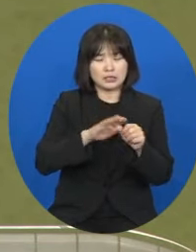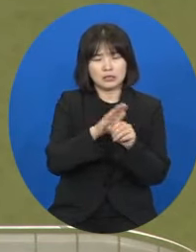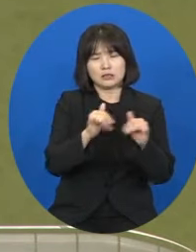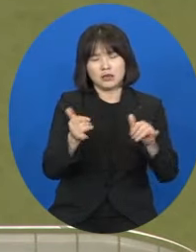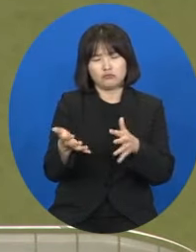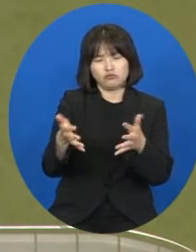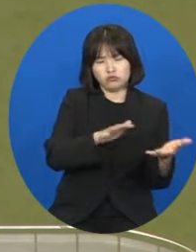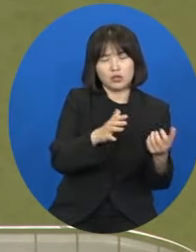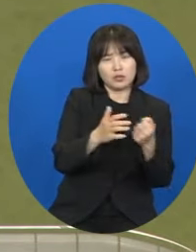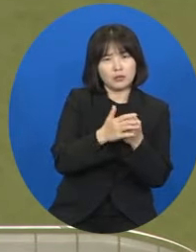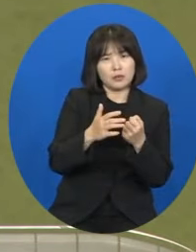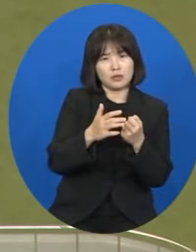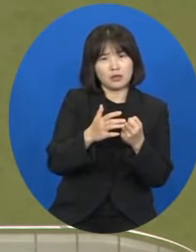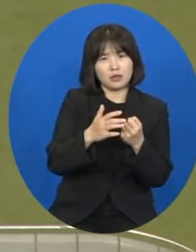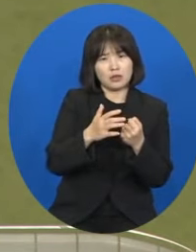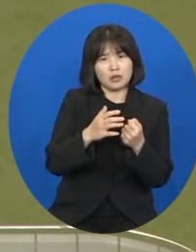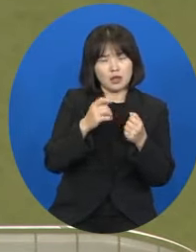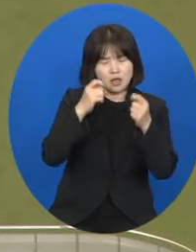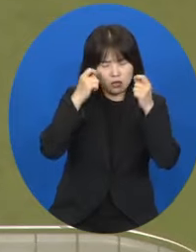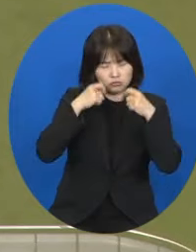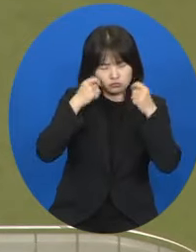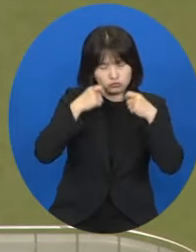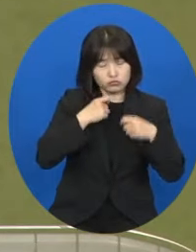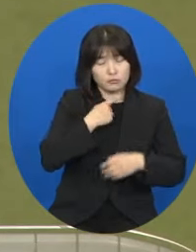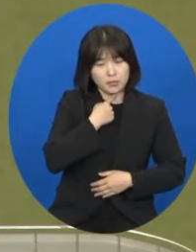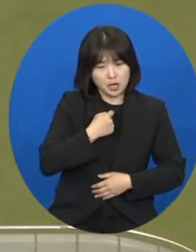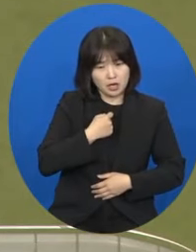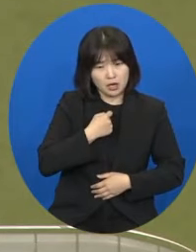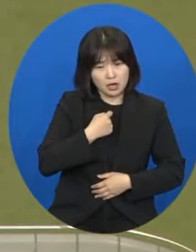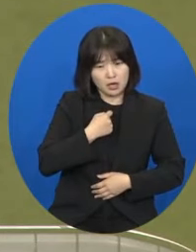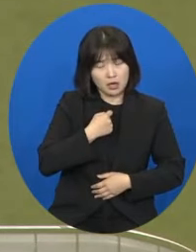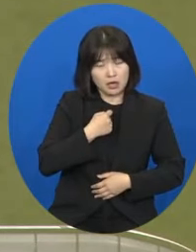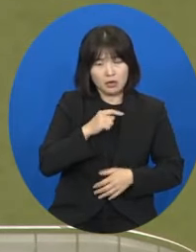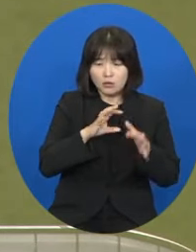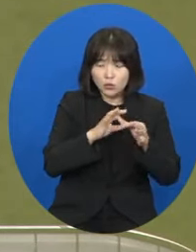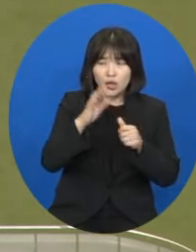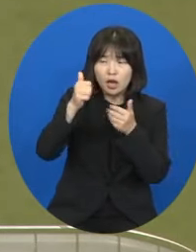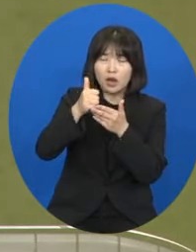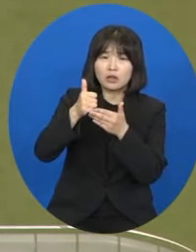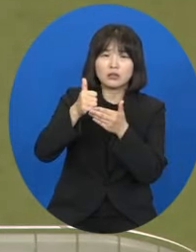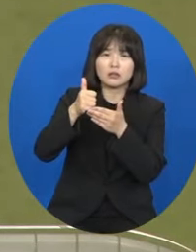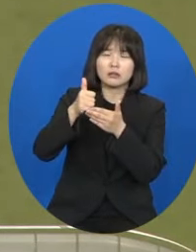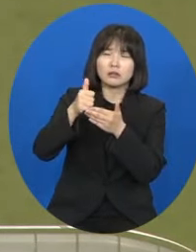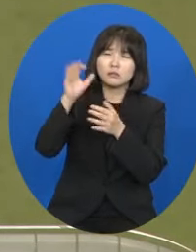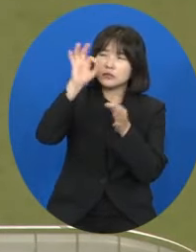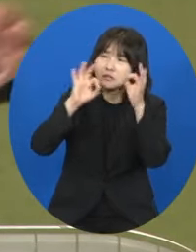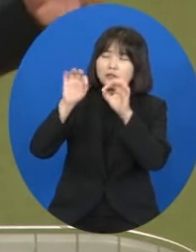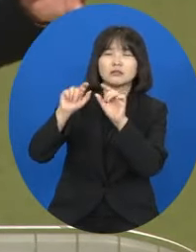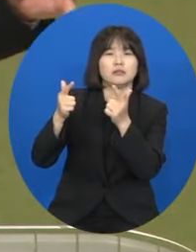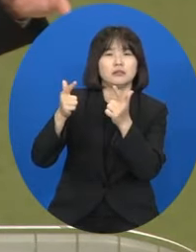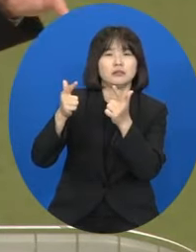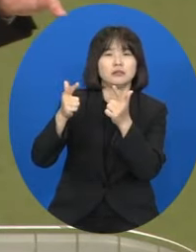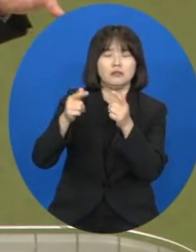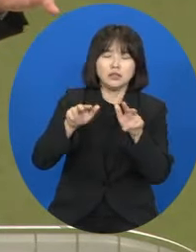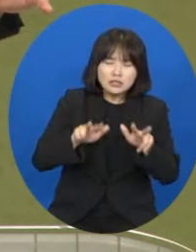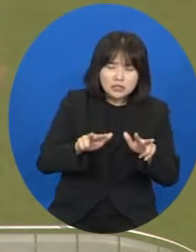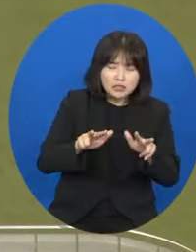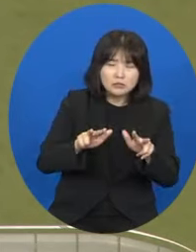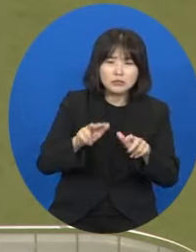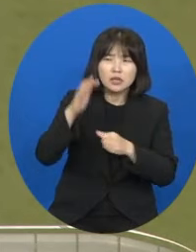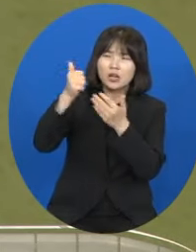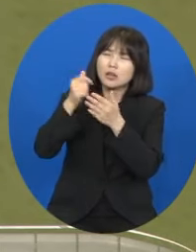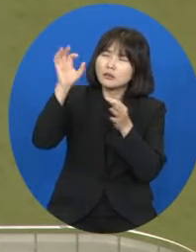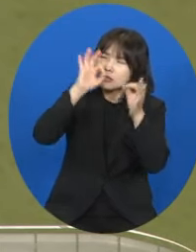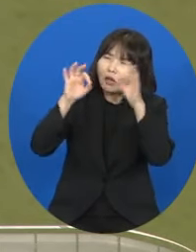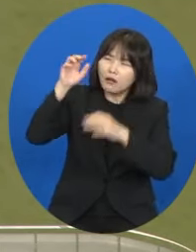운 적은 있지만 그것 때문에 하나님께 나아가진 않았거든요. 그런데 지금 이 주님을 사모하고 있습니다. 뭔가 영적인 기류가